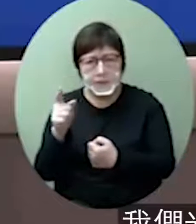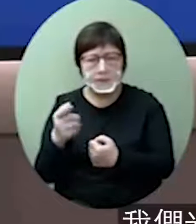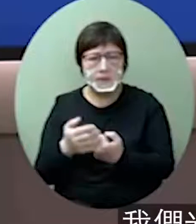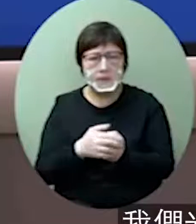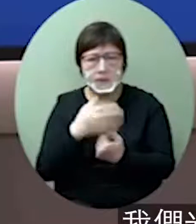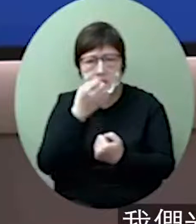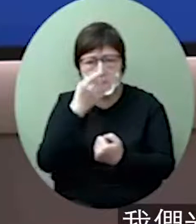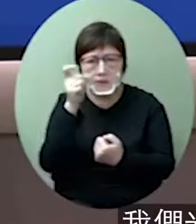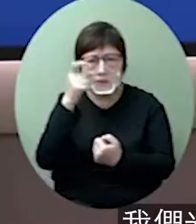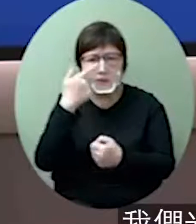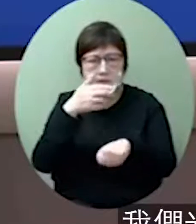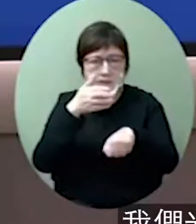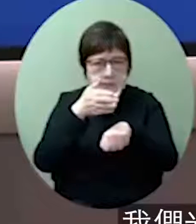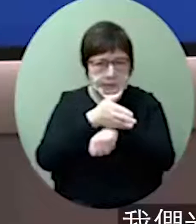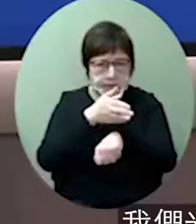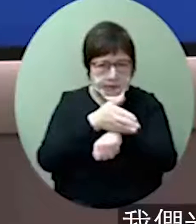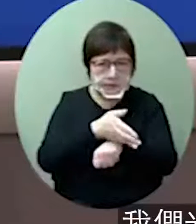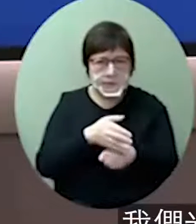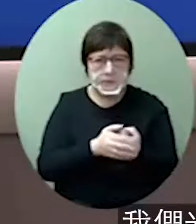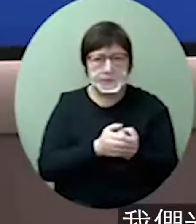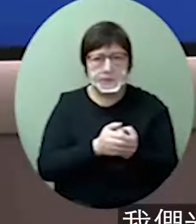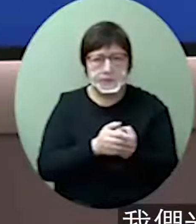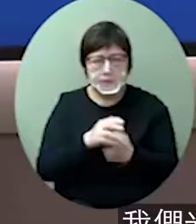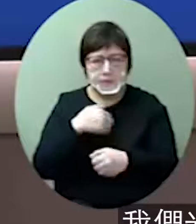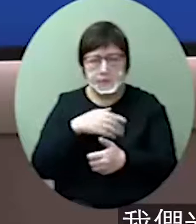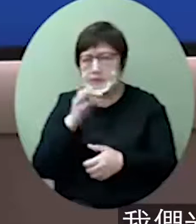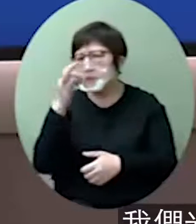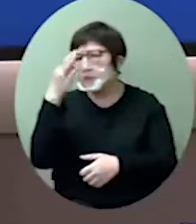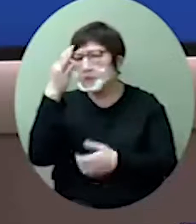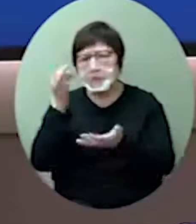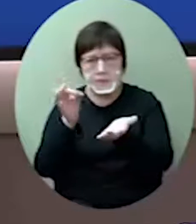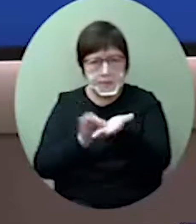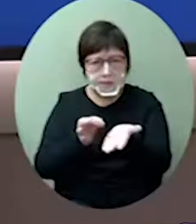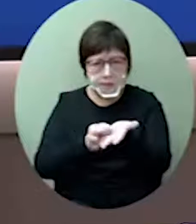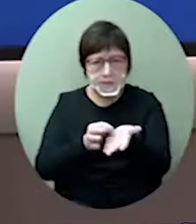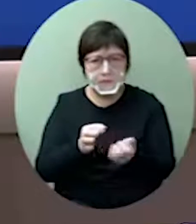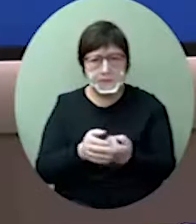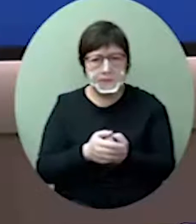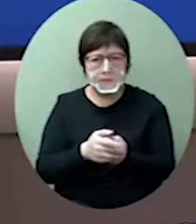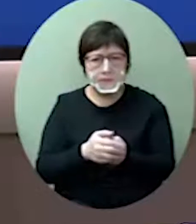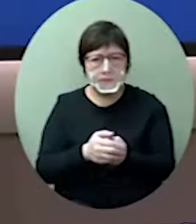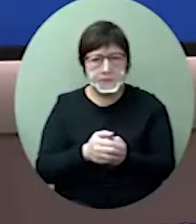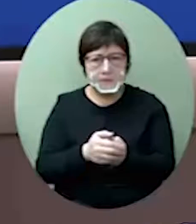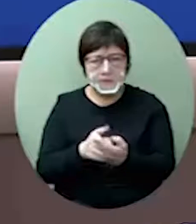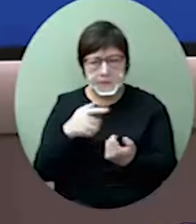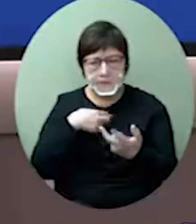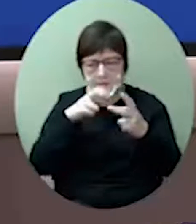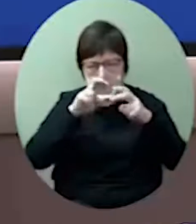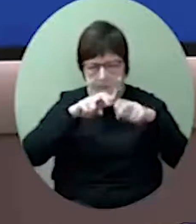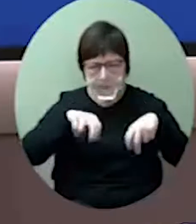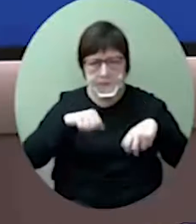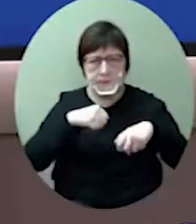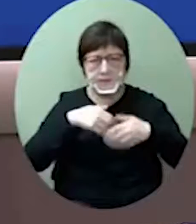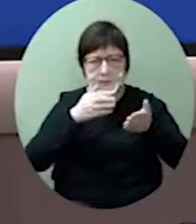港九新界我嚟做即係採樣嘅地點咧，都係一個好細緻嘅工作，因為